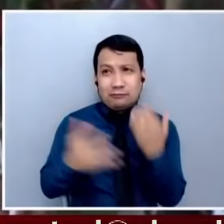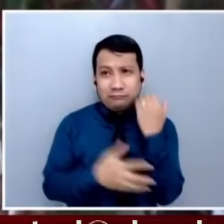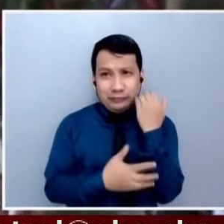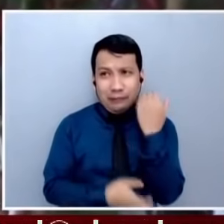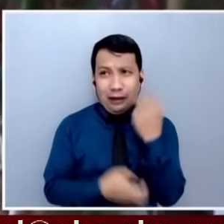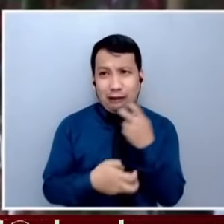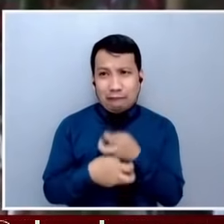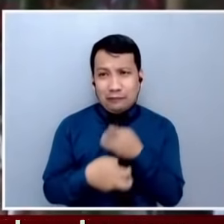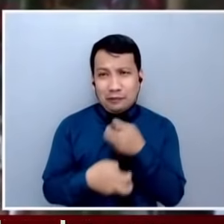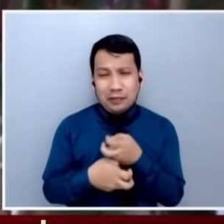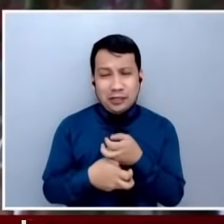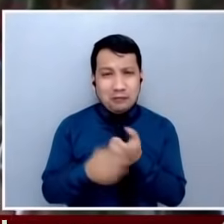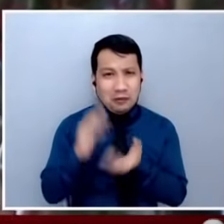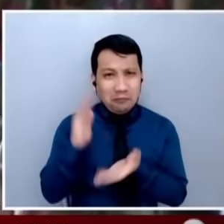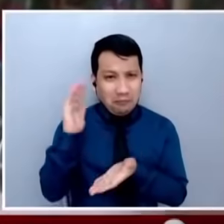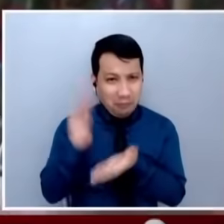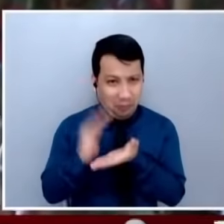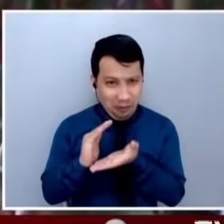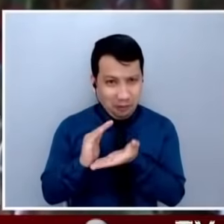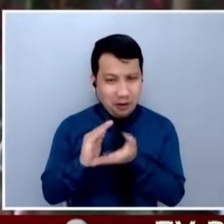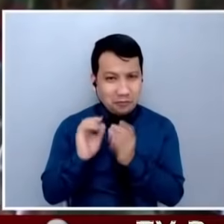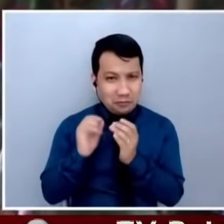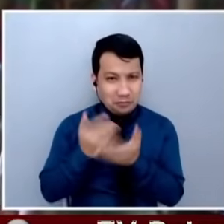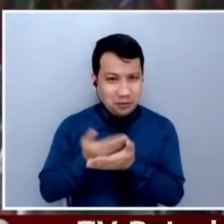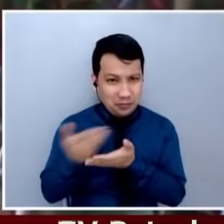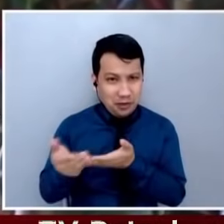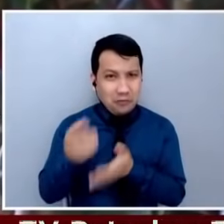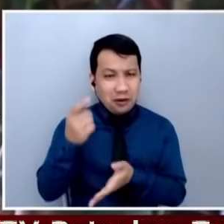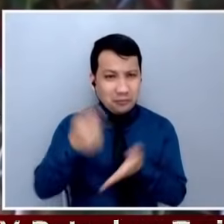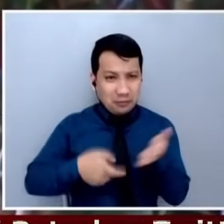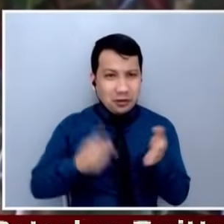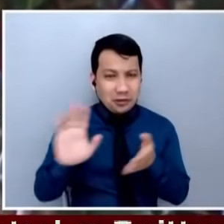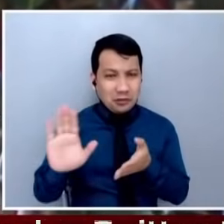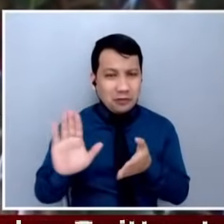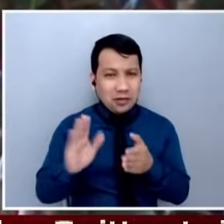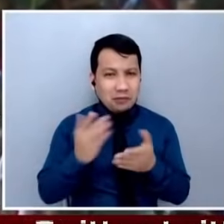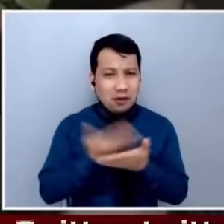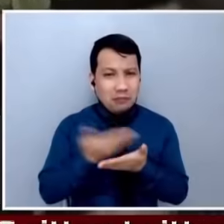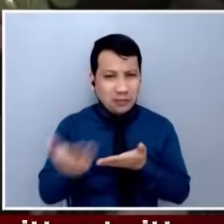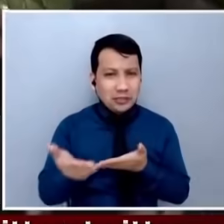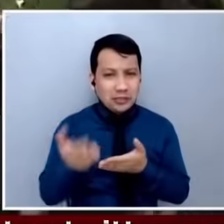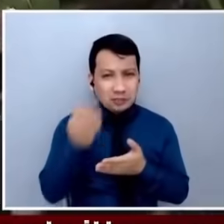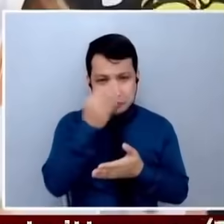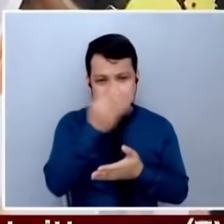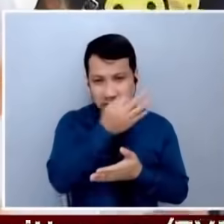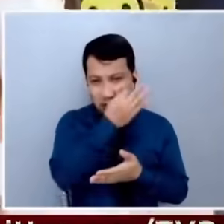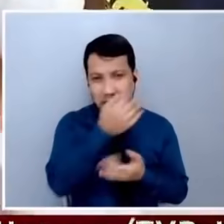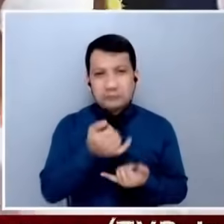natin ibaba ang presyo para ma-afford po nila yung mga presyo namin.